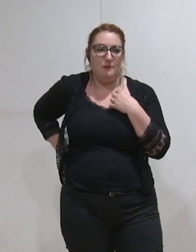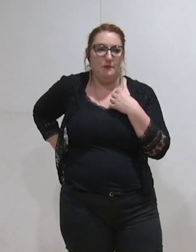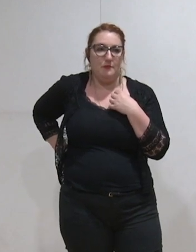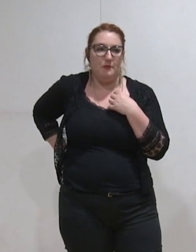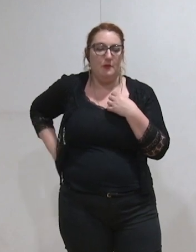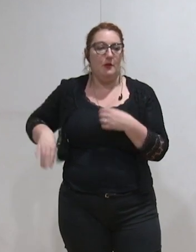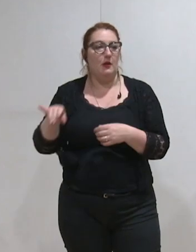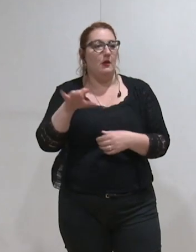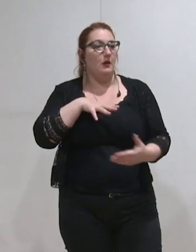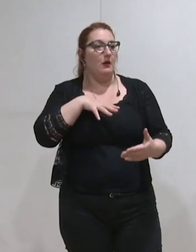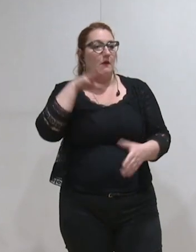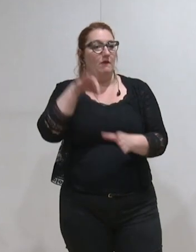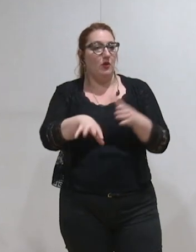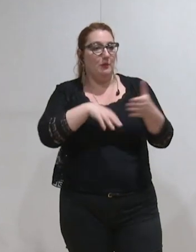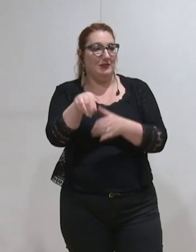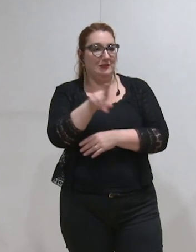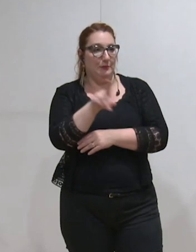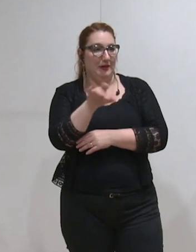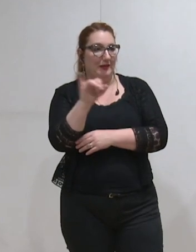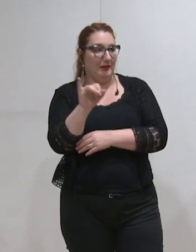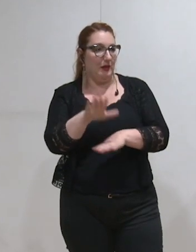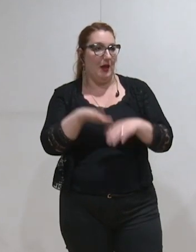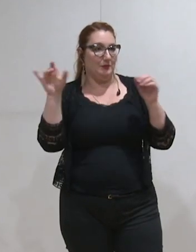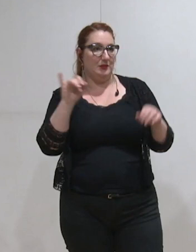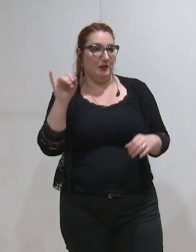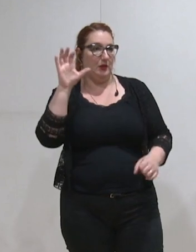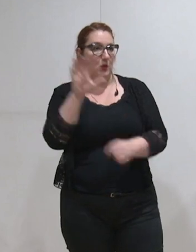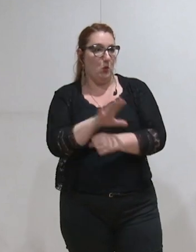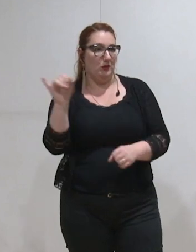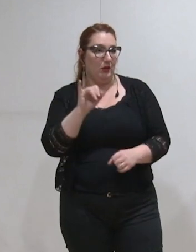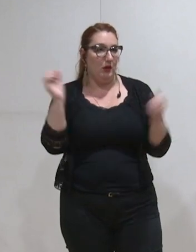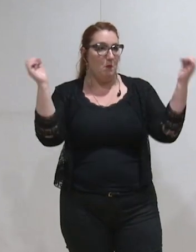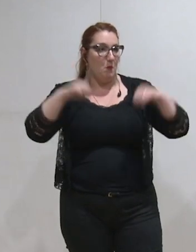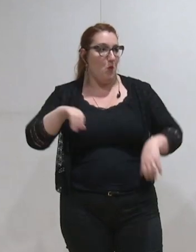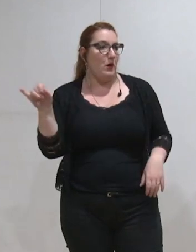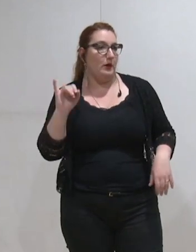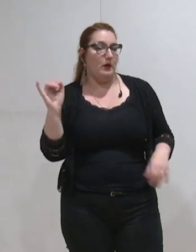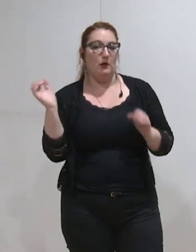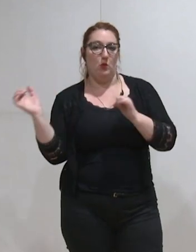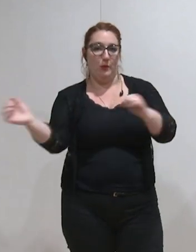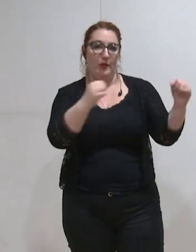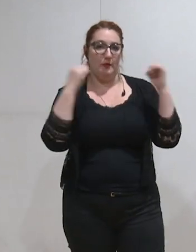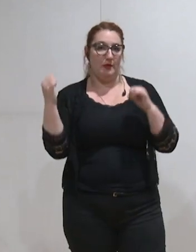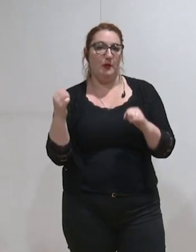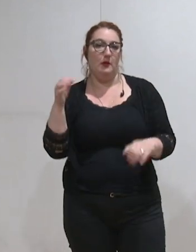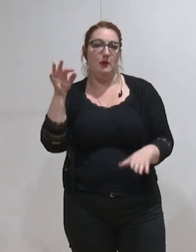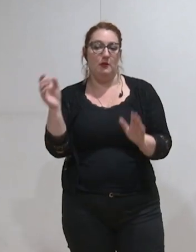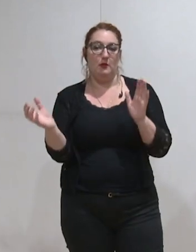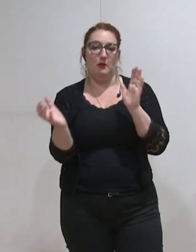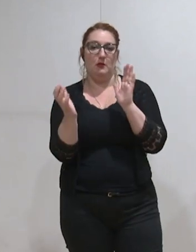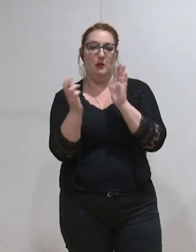au vote qui s'abstient qui vote contre qui est pour unanimité délibération